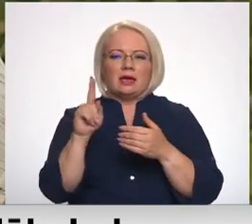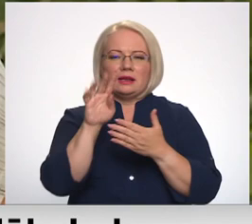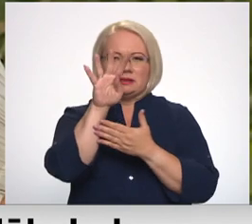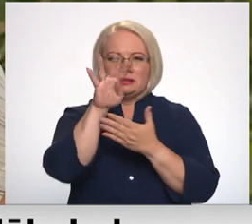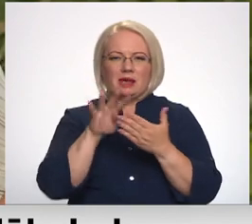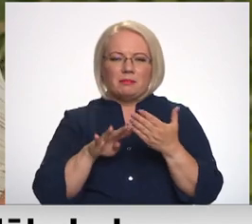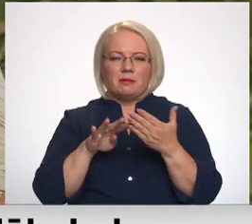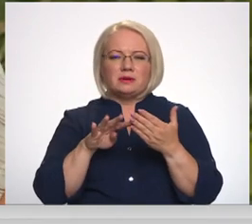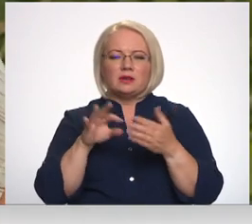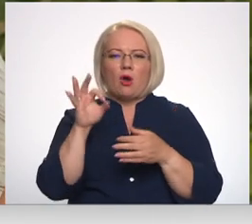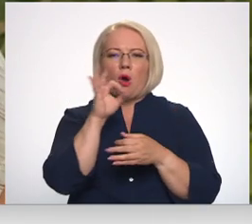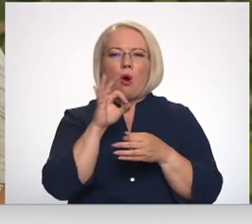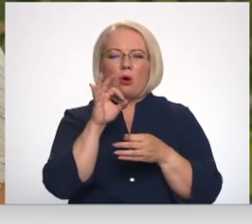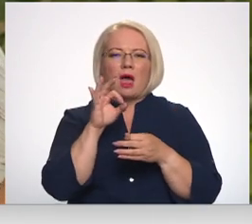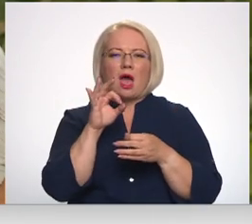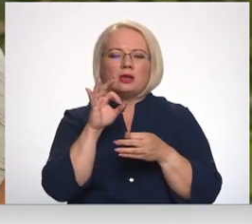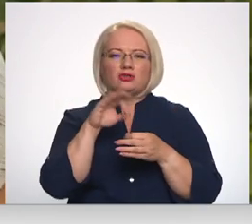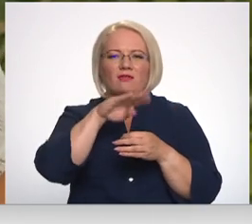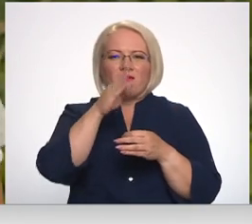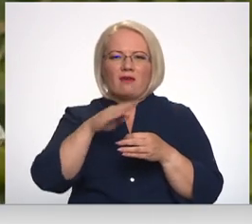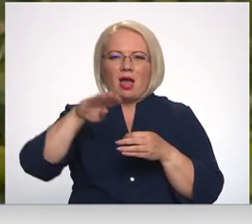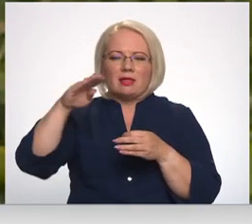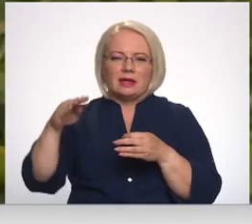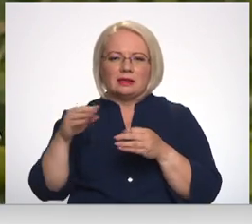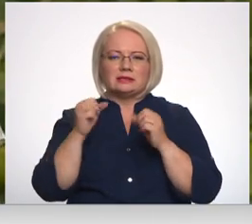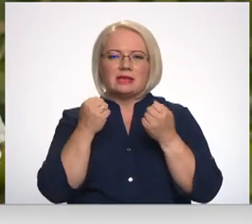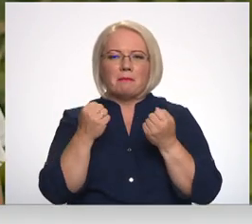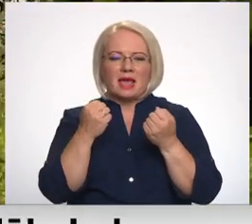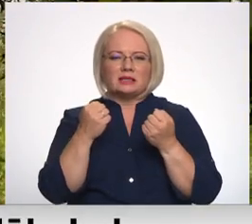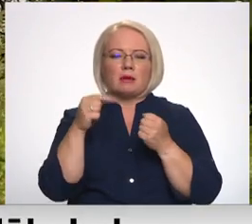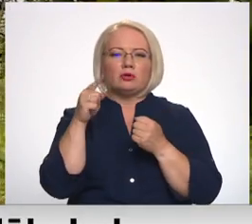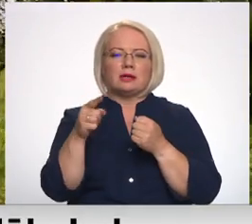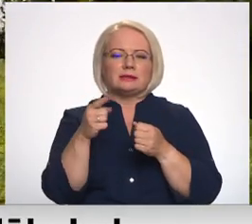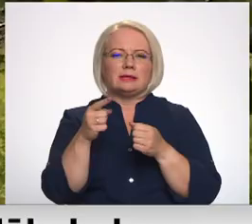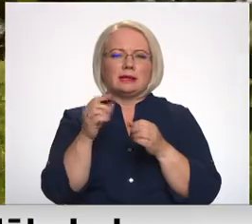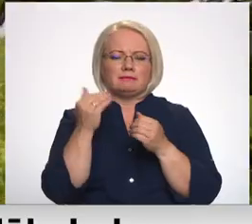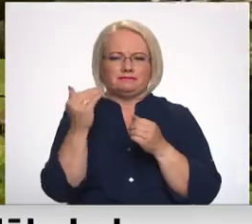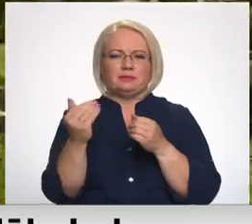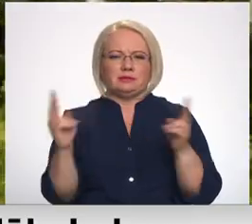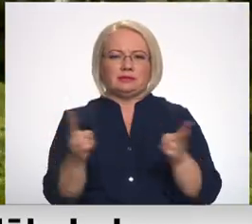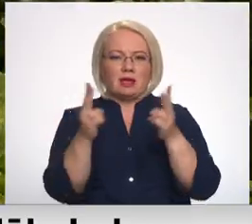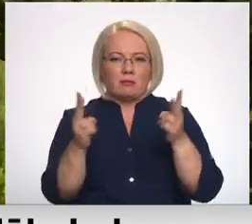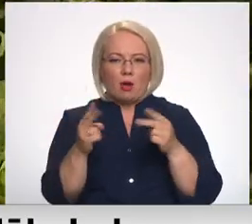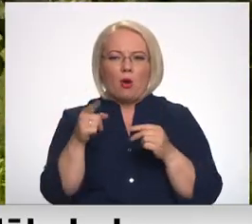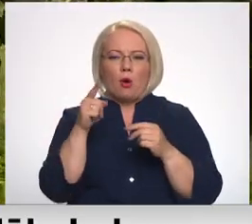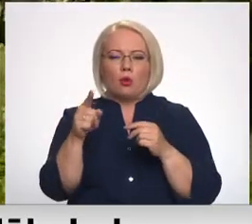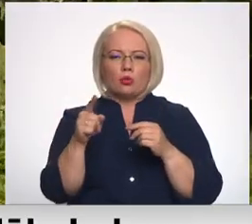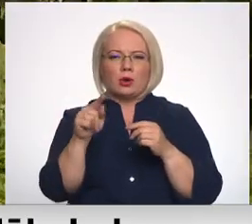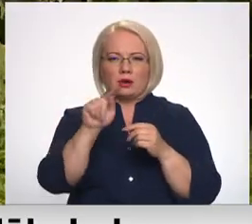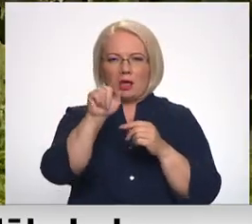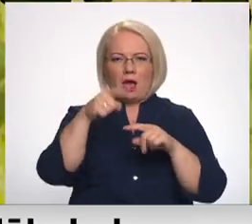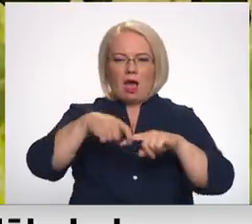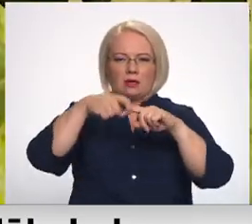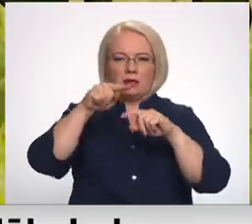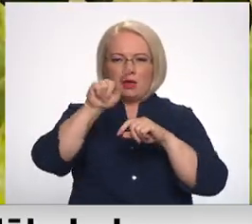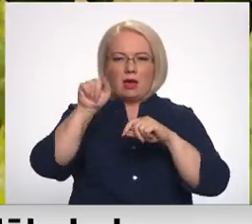valnītes sabiezinājums. Tad tās nu, ir tādas ļoti tipiskas pazīmes. Un tā brūnā zara galā ir maziņš āķītis, tāda jautājumzīme. Nu,